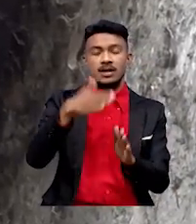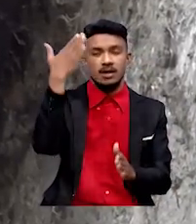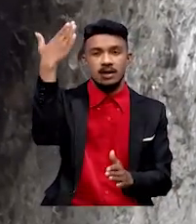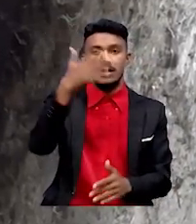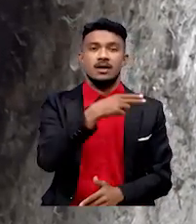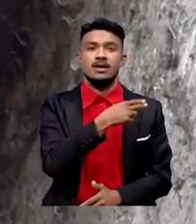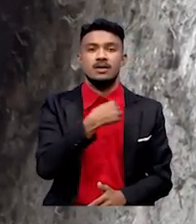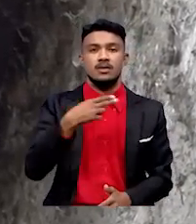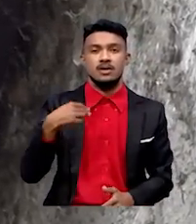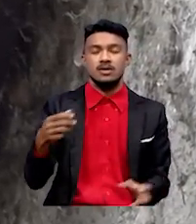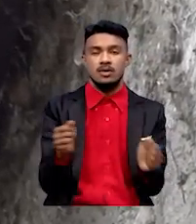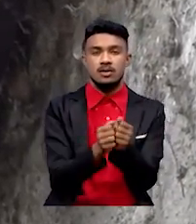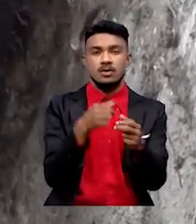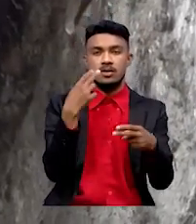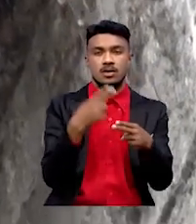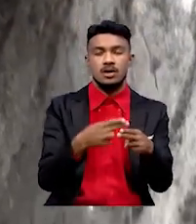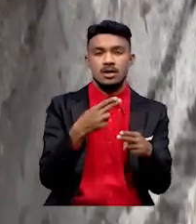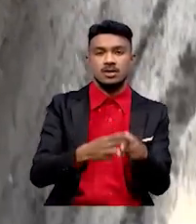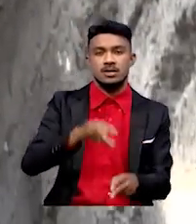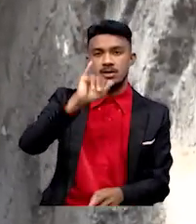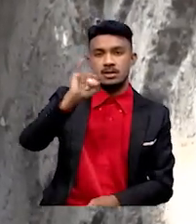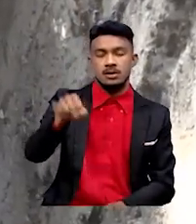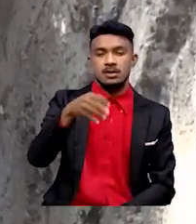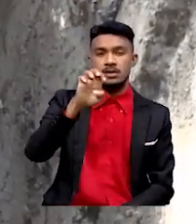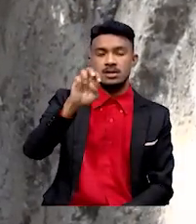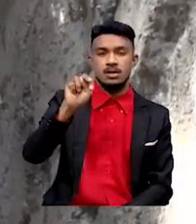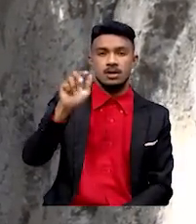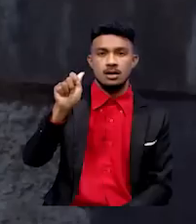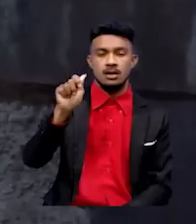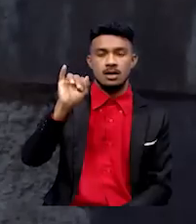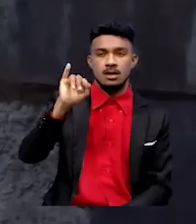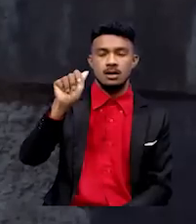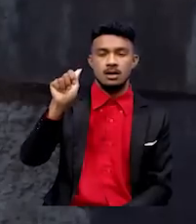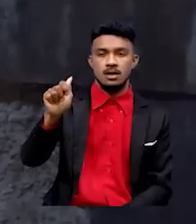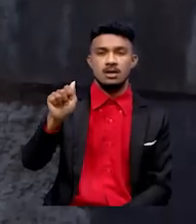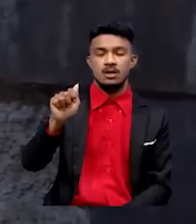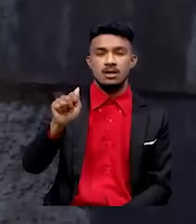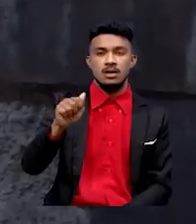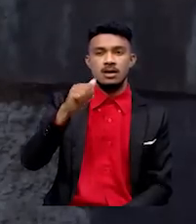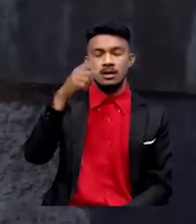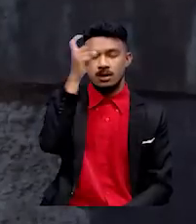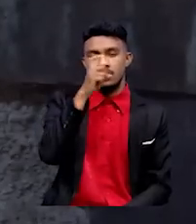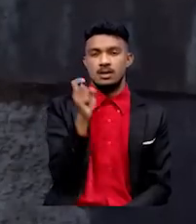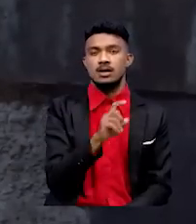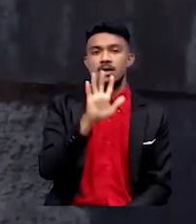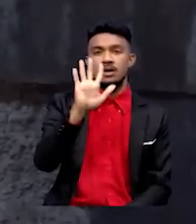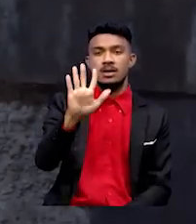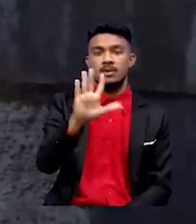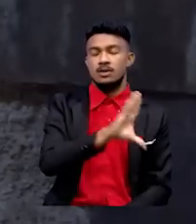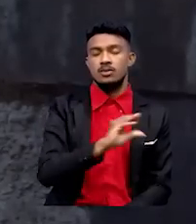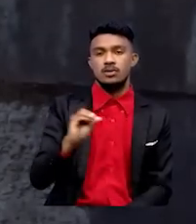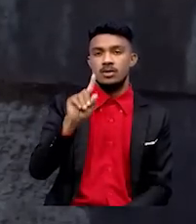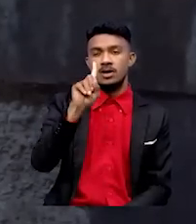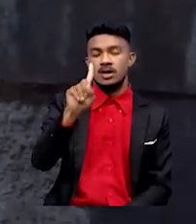Indonesia, honaran Zenaia Verdadeira Guzmão Tinan Lima. Nunain ida hela ho